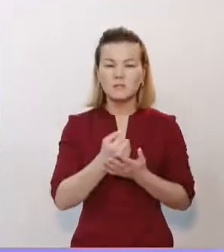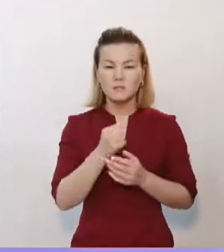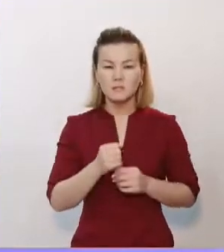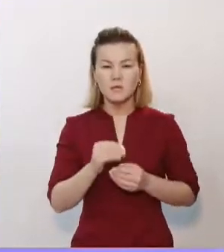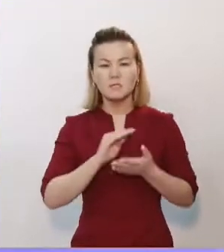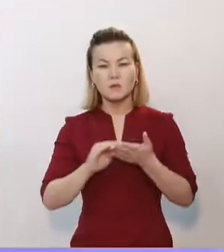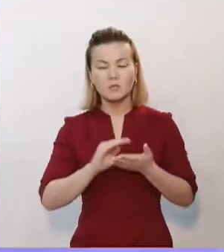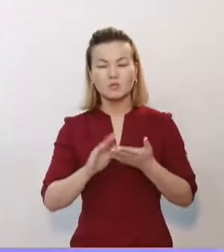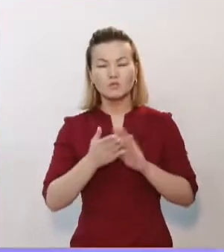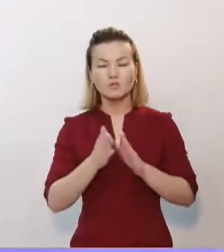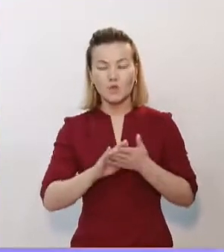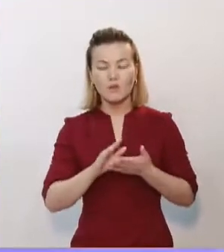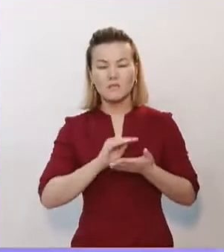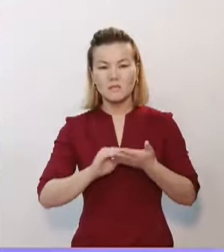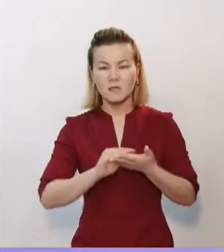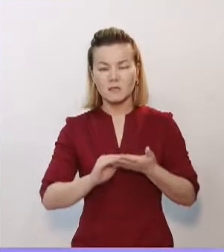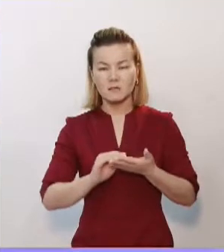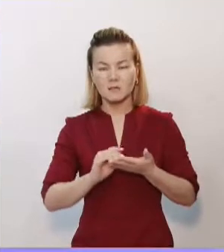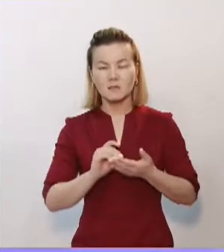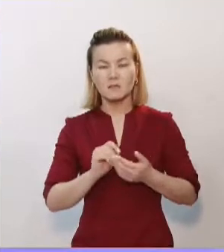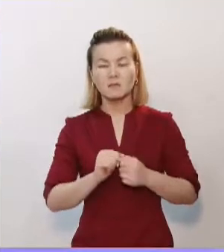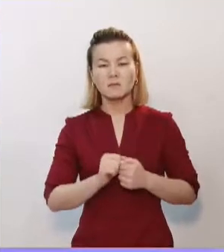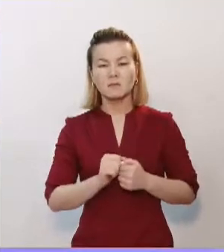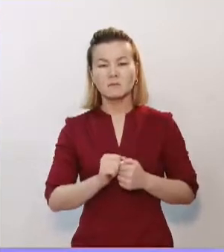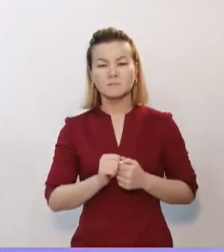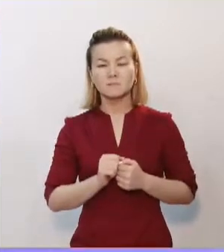Запишите условия задачи в таблицу.